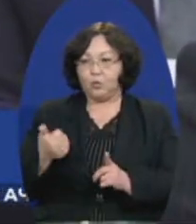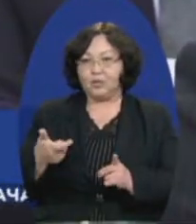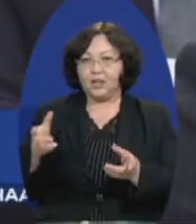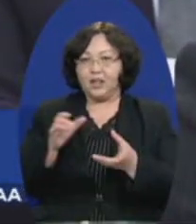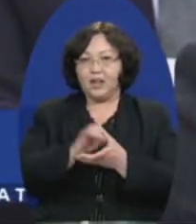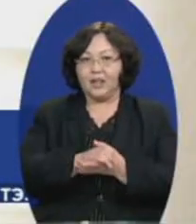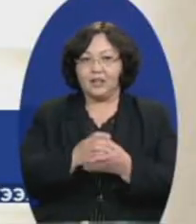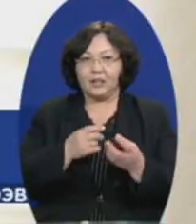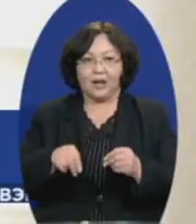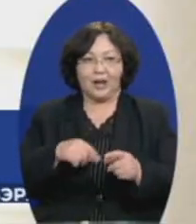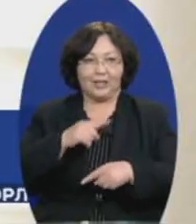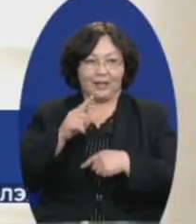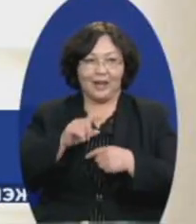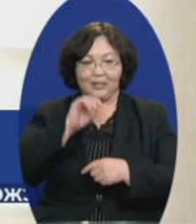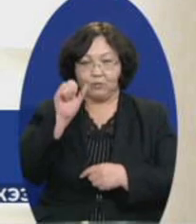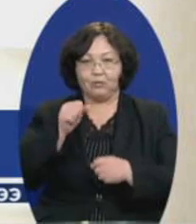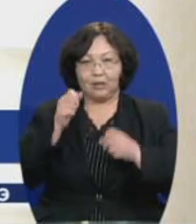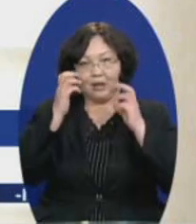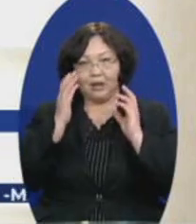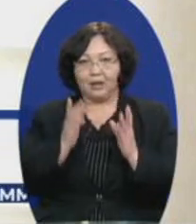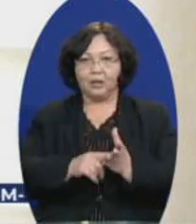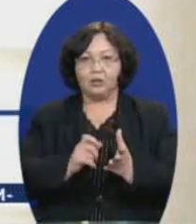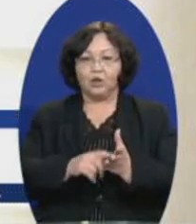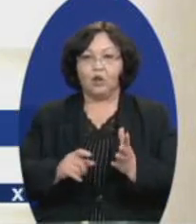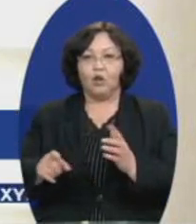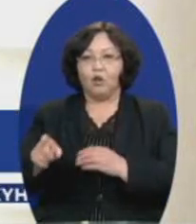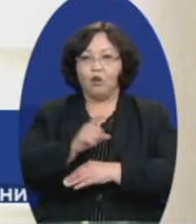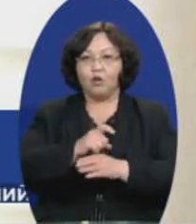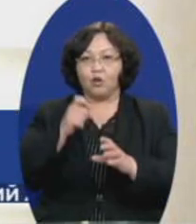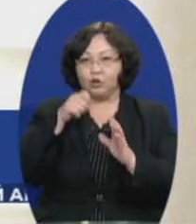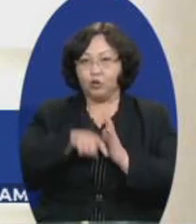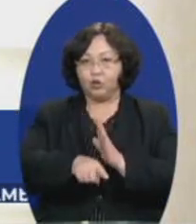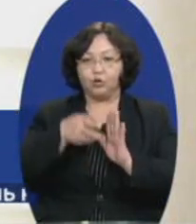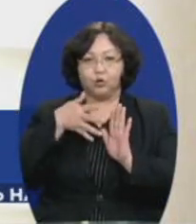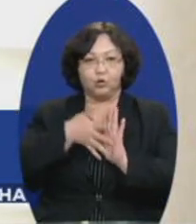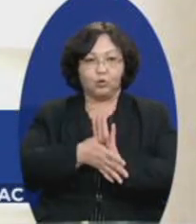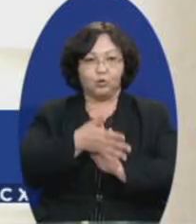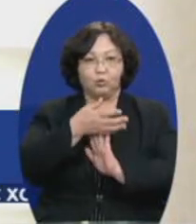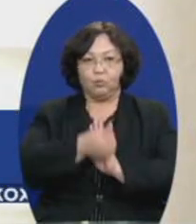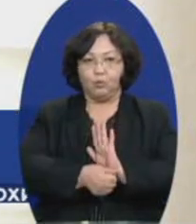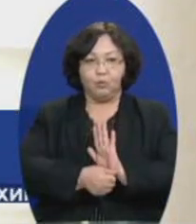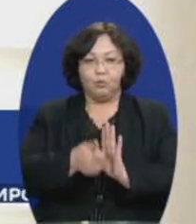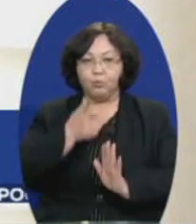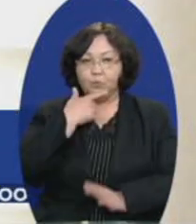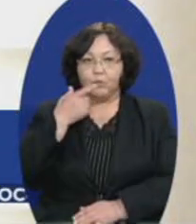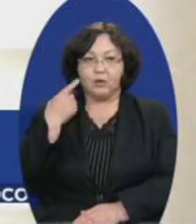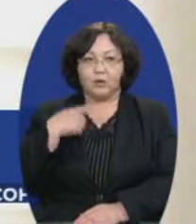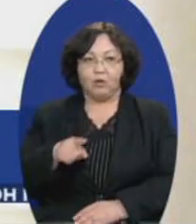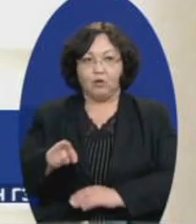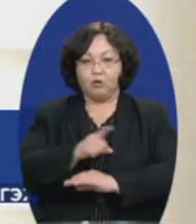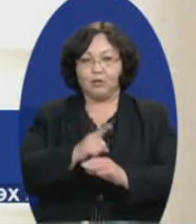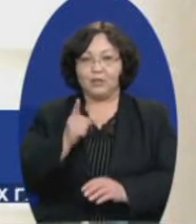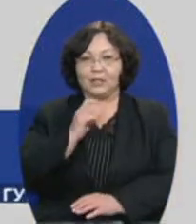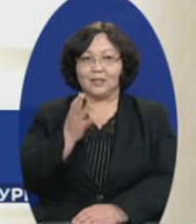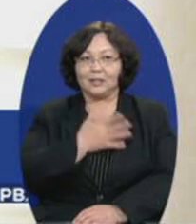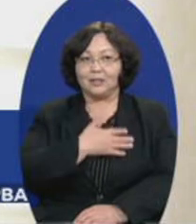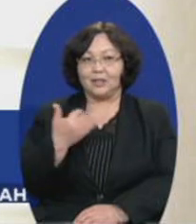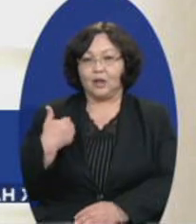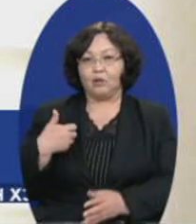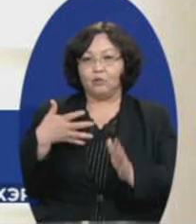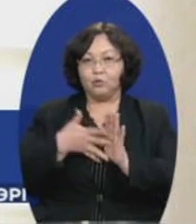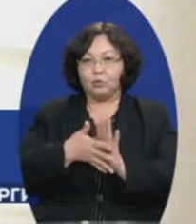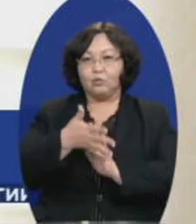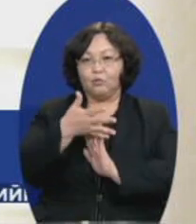үзээч гэж үсэж байна. Хорон дээр төсөвтэй болгож болдог юм уу? Захиргааны засцуулах эрхийн хорооны засаг дарганартай төсөвтэй болгож болдог юм уу?